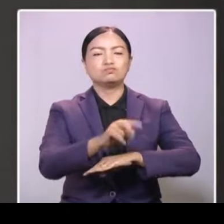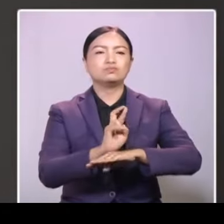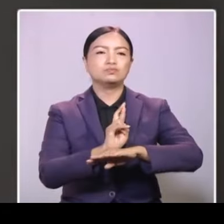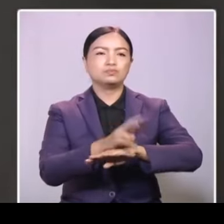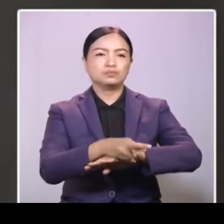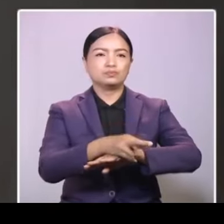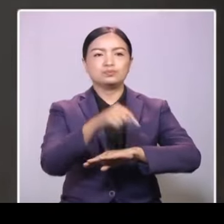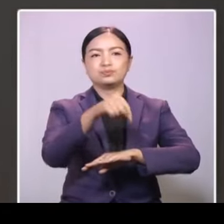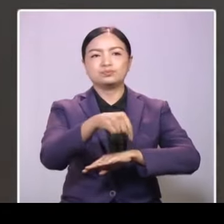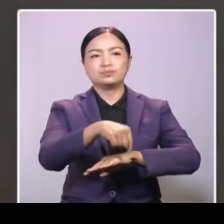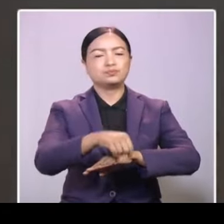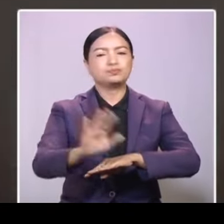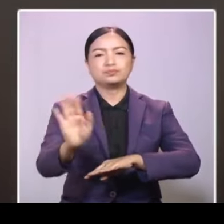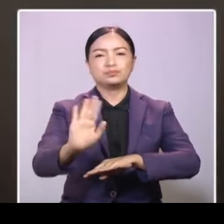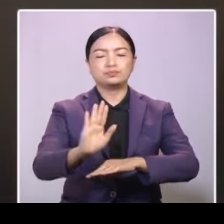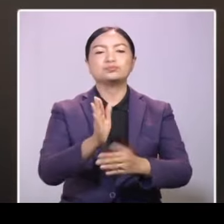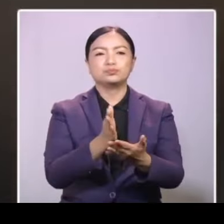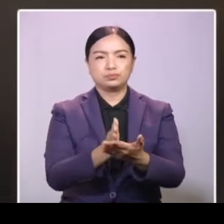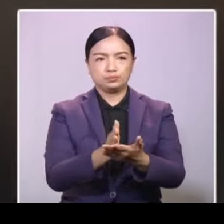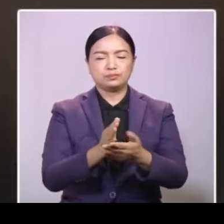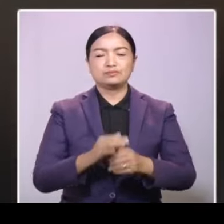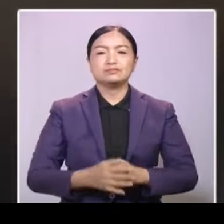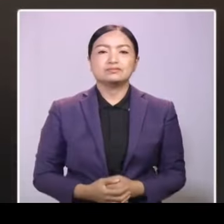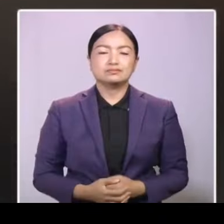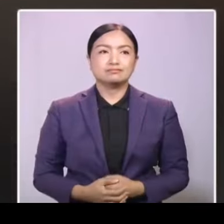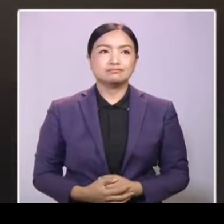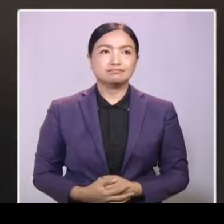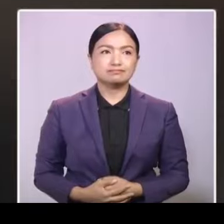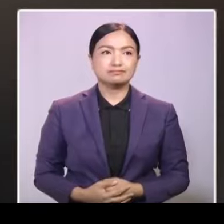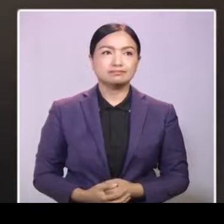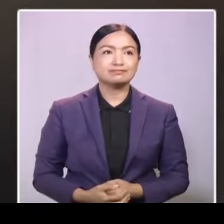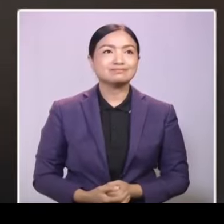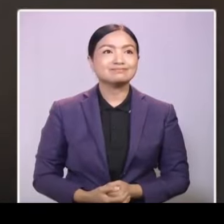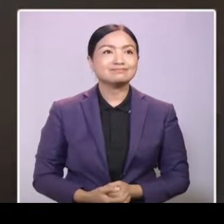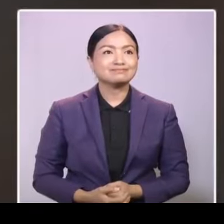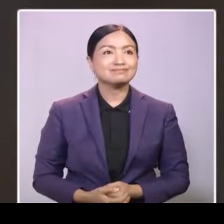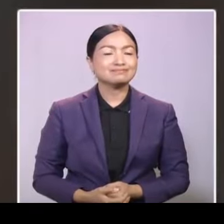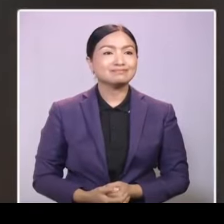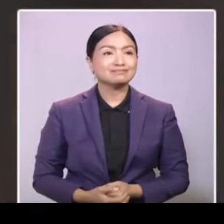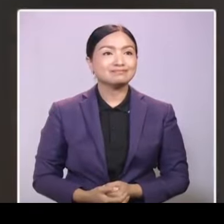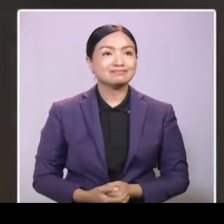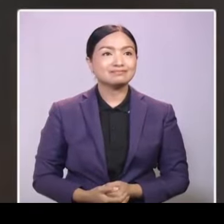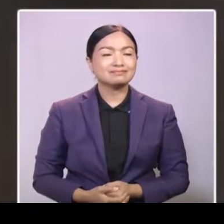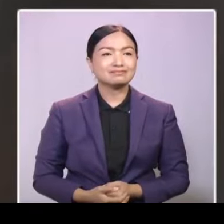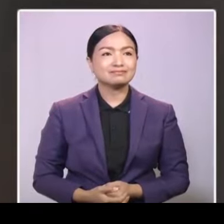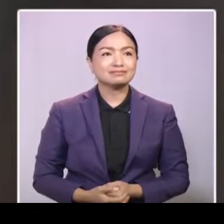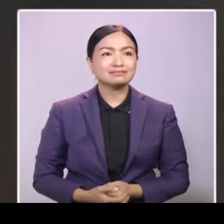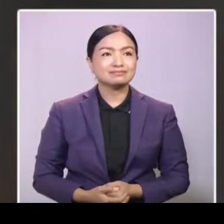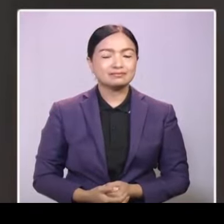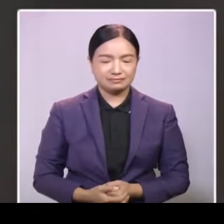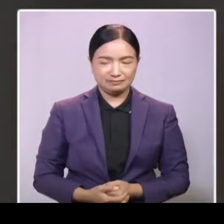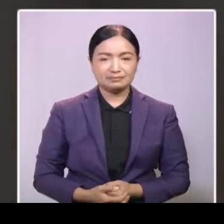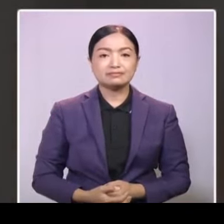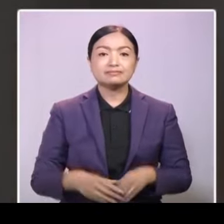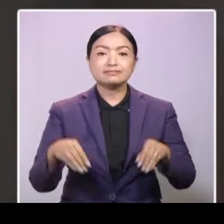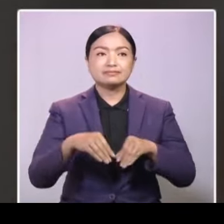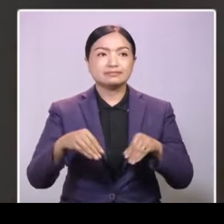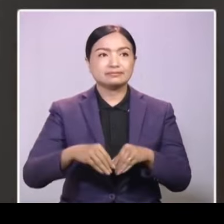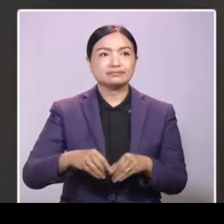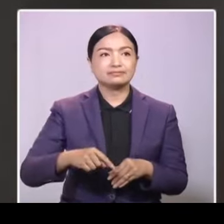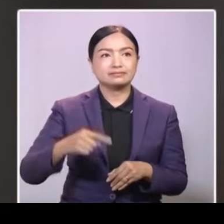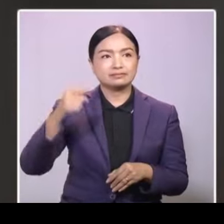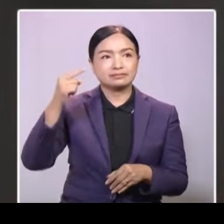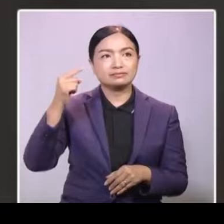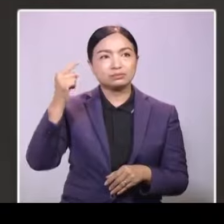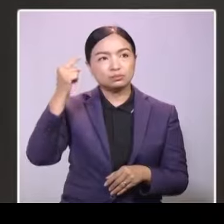แพงก็ต้องเปลี่ยนเป้าหมายว่าไงแต่อันนี้อะไรใกล้สุด หัวหมากกับมักกะสันค่ะ